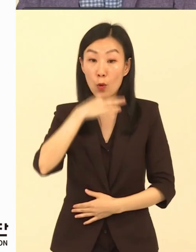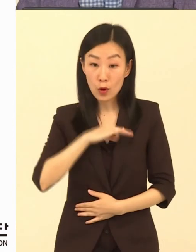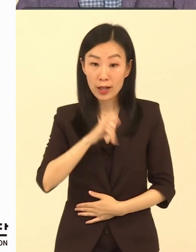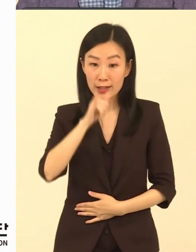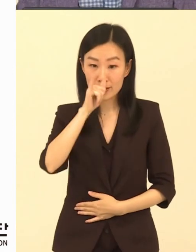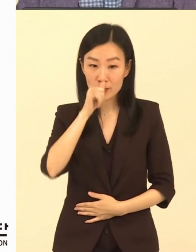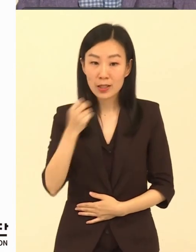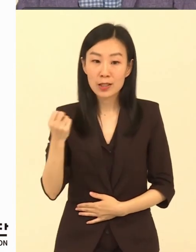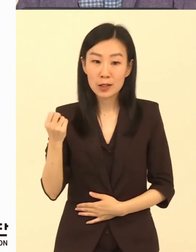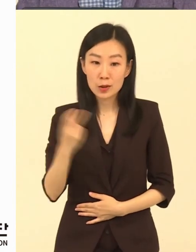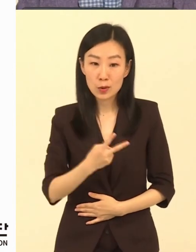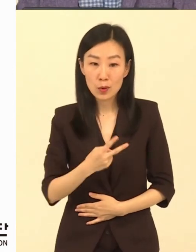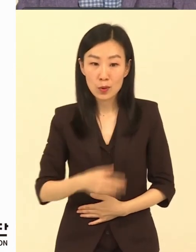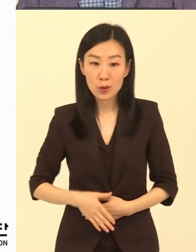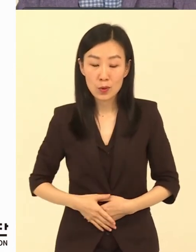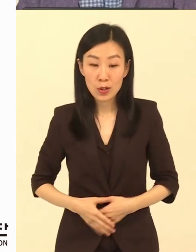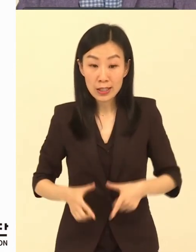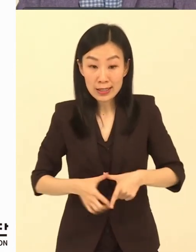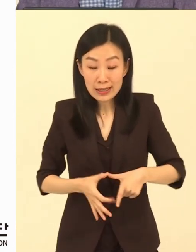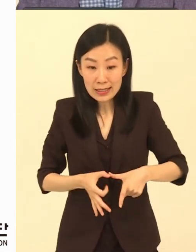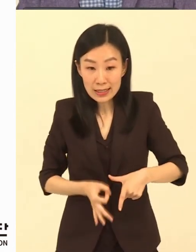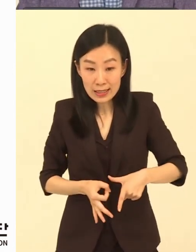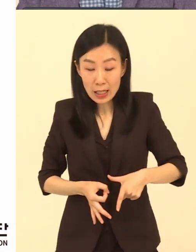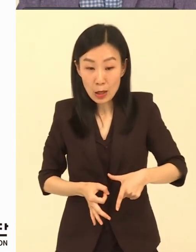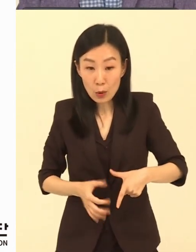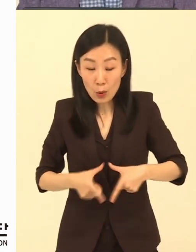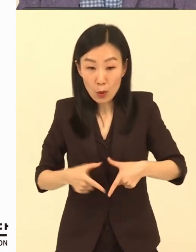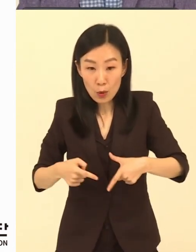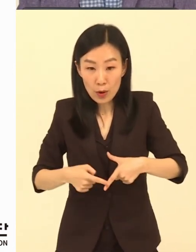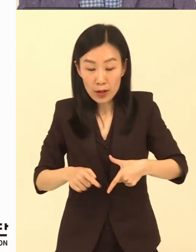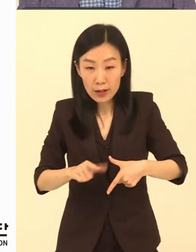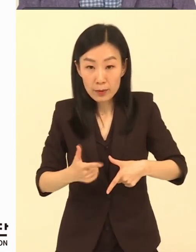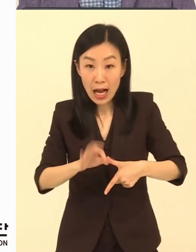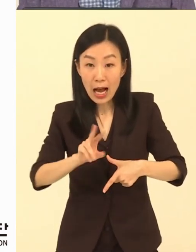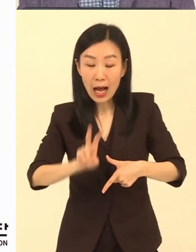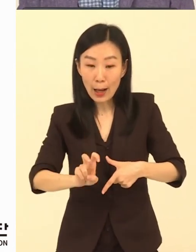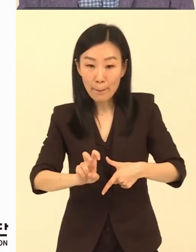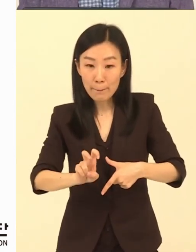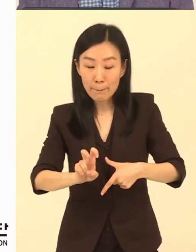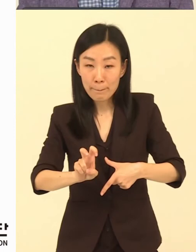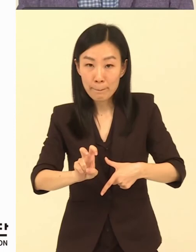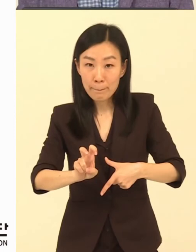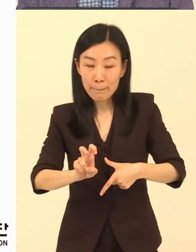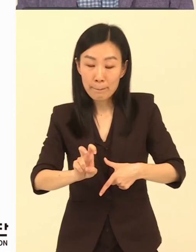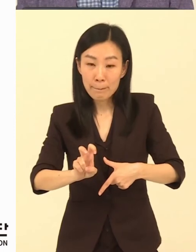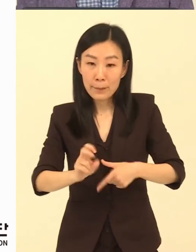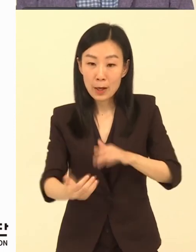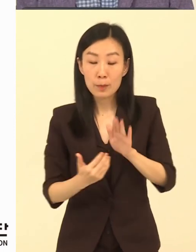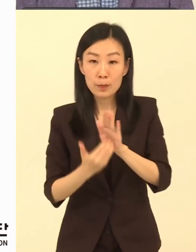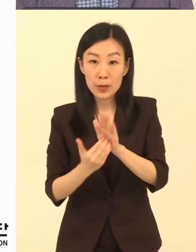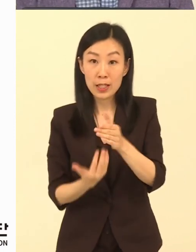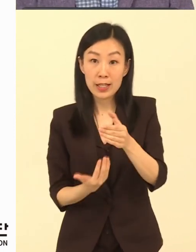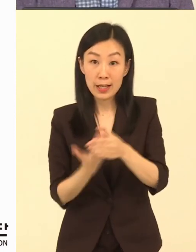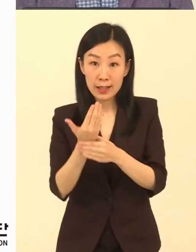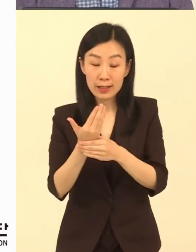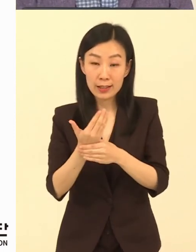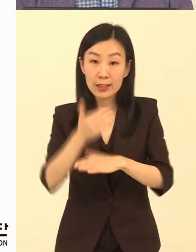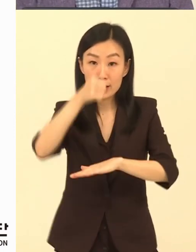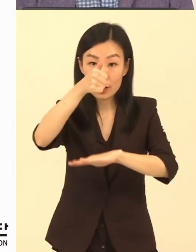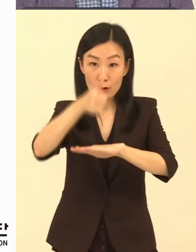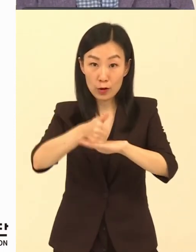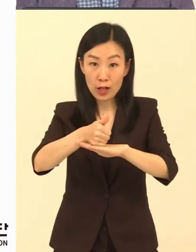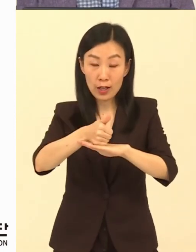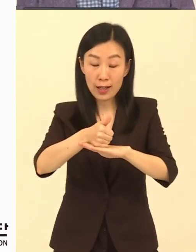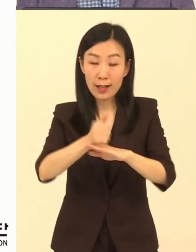또한 질암 및 외음부암과 같은 여성암을 추가적으로 예방할 수 있다고 결과가